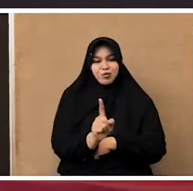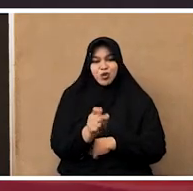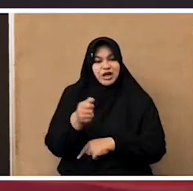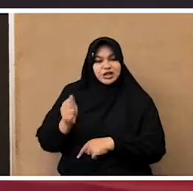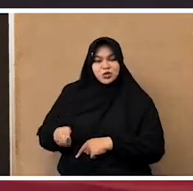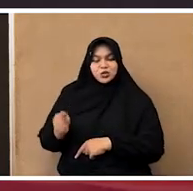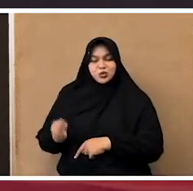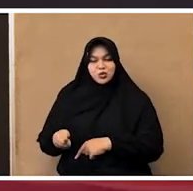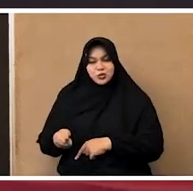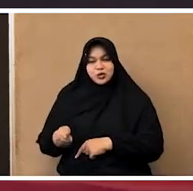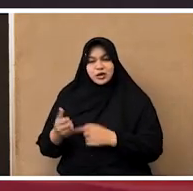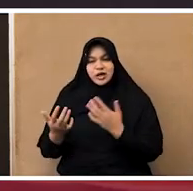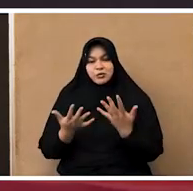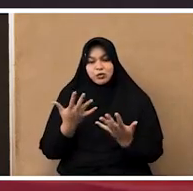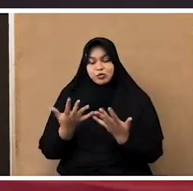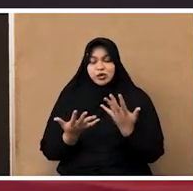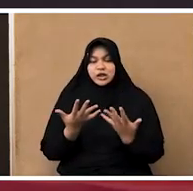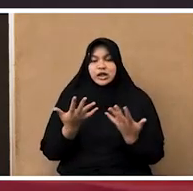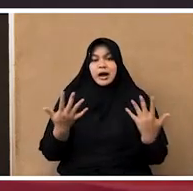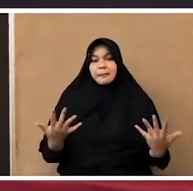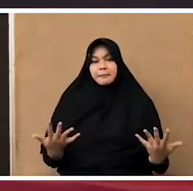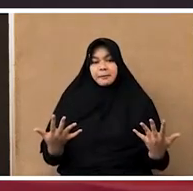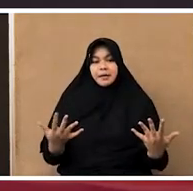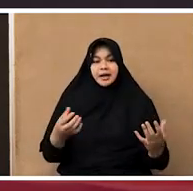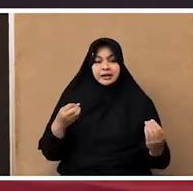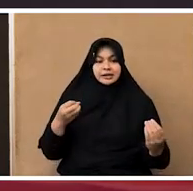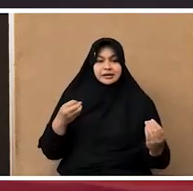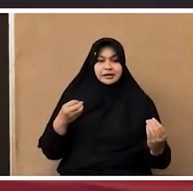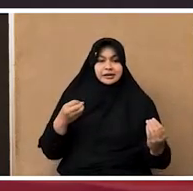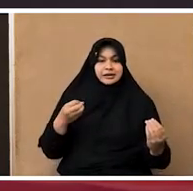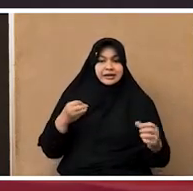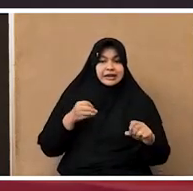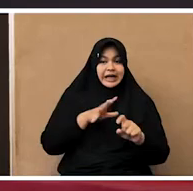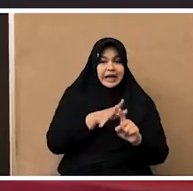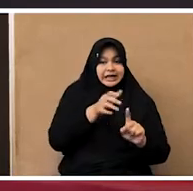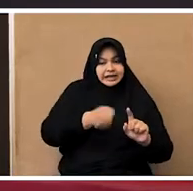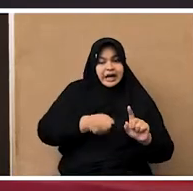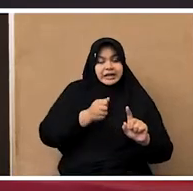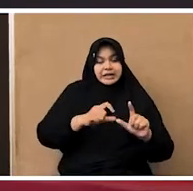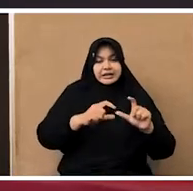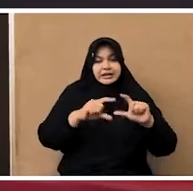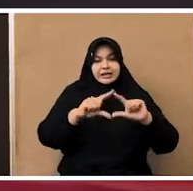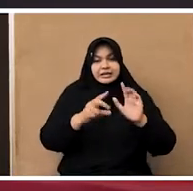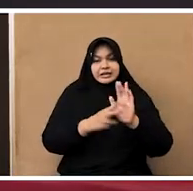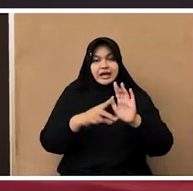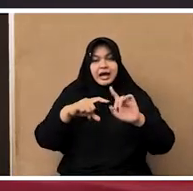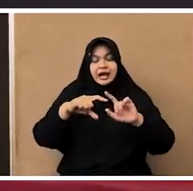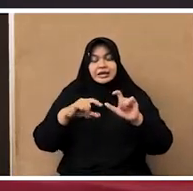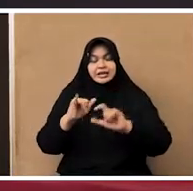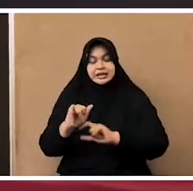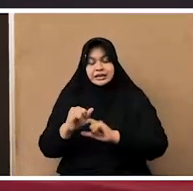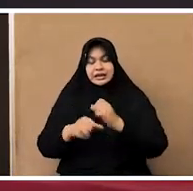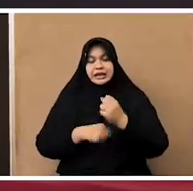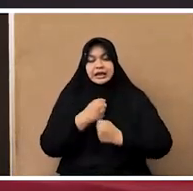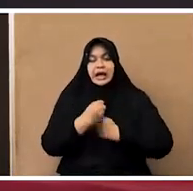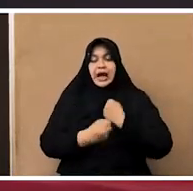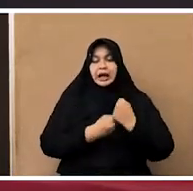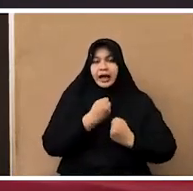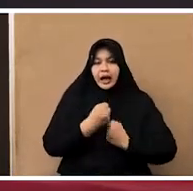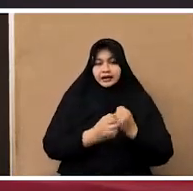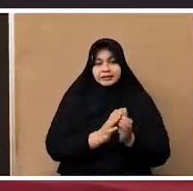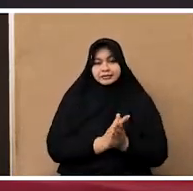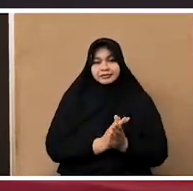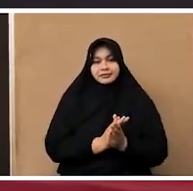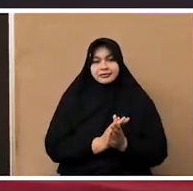yang memungkinkan adalah dikenai tindakan-tindakan itu sanksi juga ya Ada